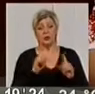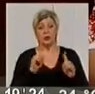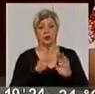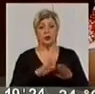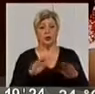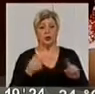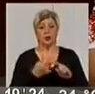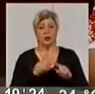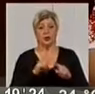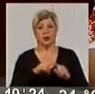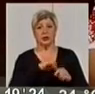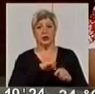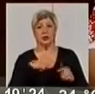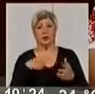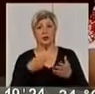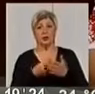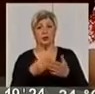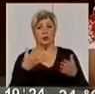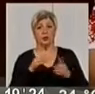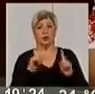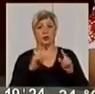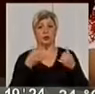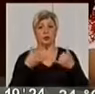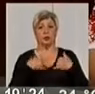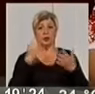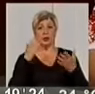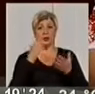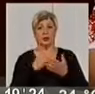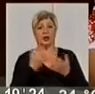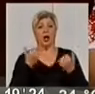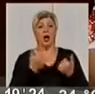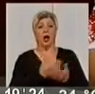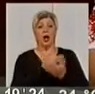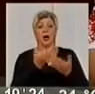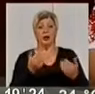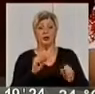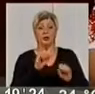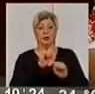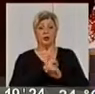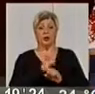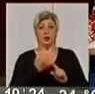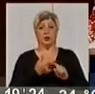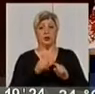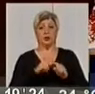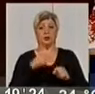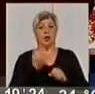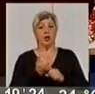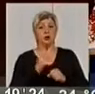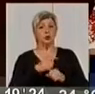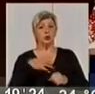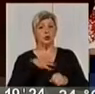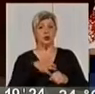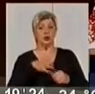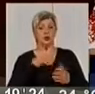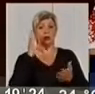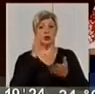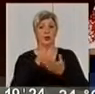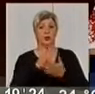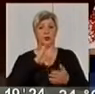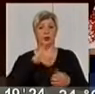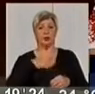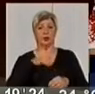всі відповідаємо за здоров'я і життя дітей, а їх відпочинок – це дуже важливий напрямок у нас в роботі, тому що як відпочинуть наші